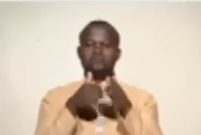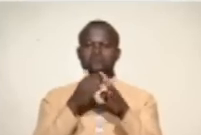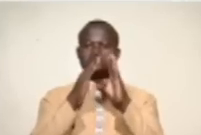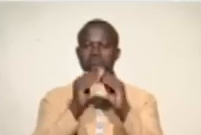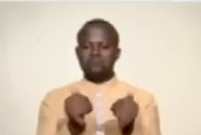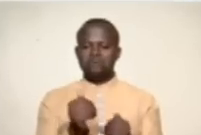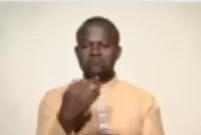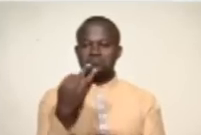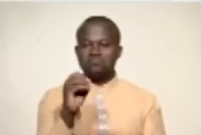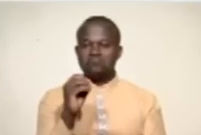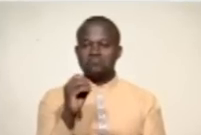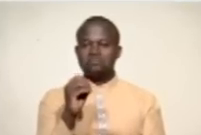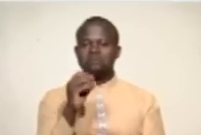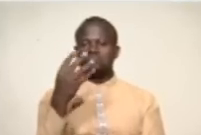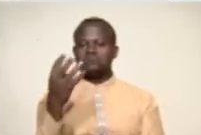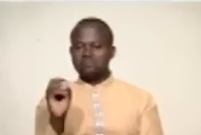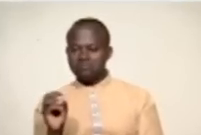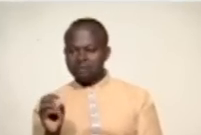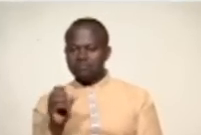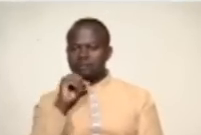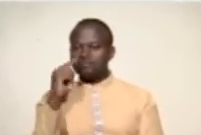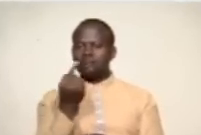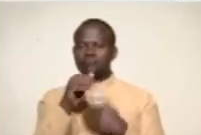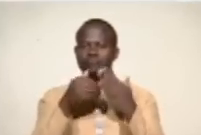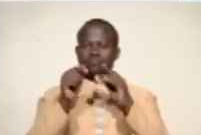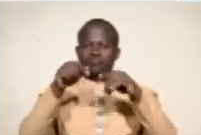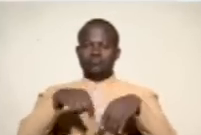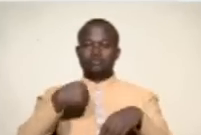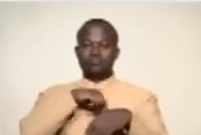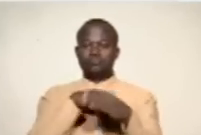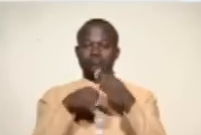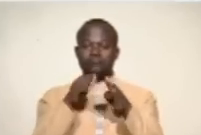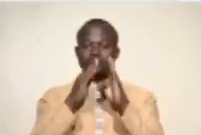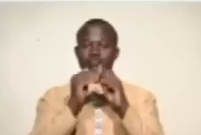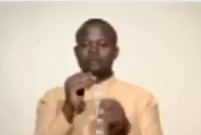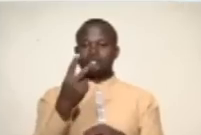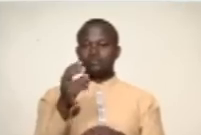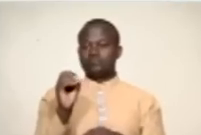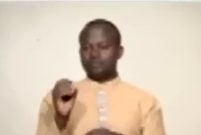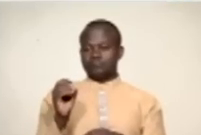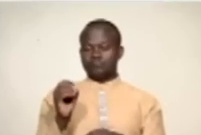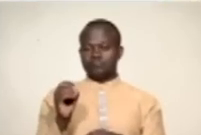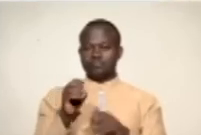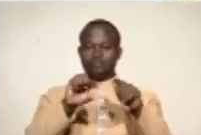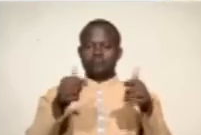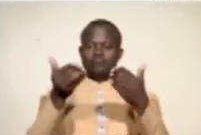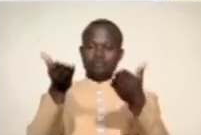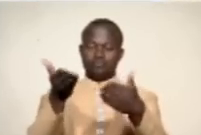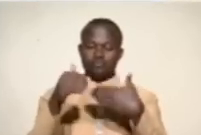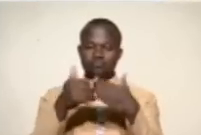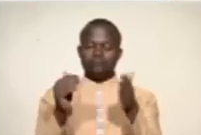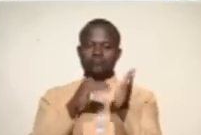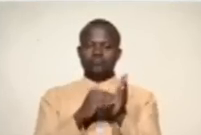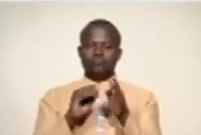amazu 30, 40, nta n'umwe ushobora kuza ngo akubwira ati ngiye kubaka amazu 200. Ubwo butaka burahari,